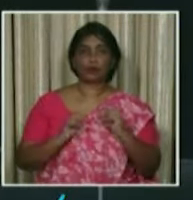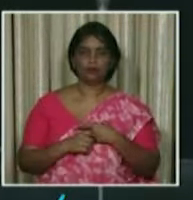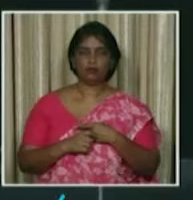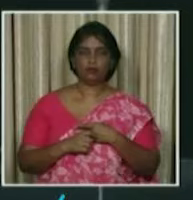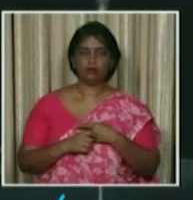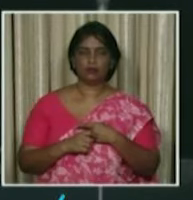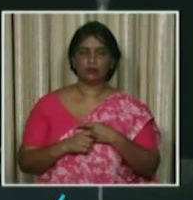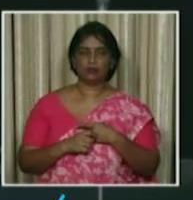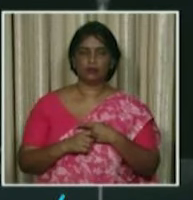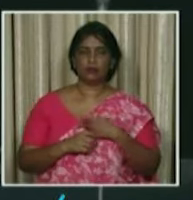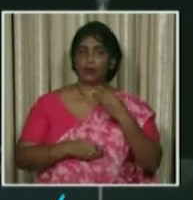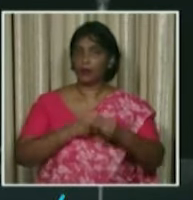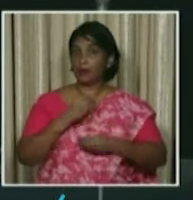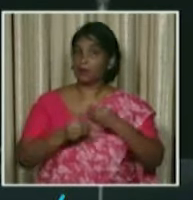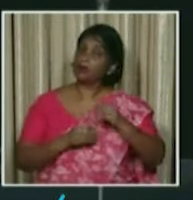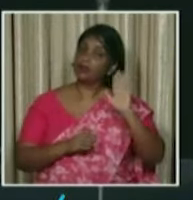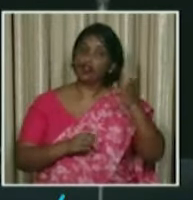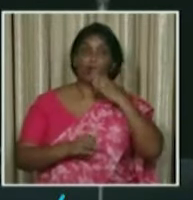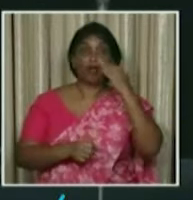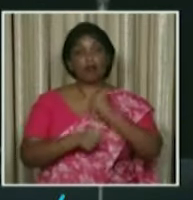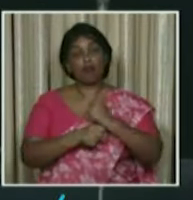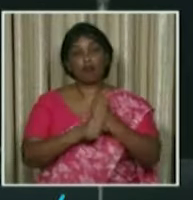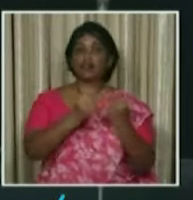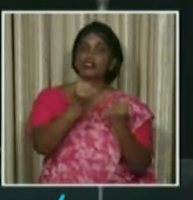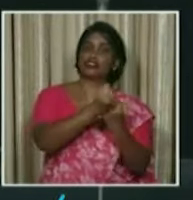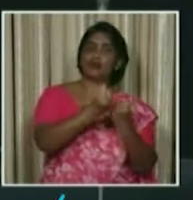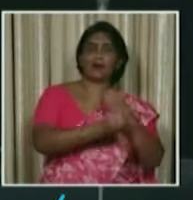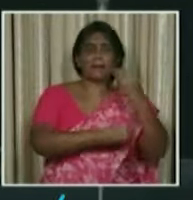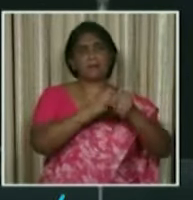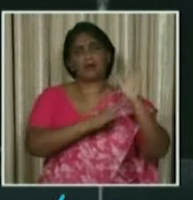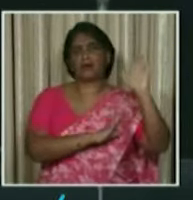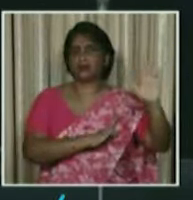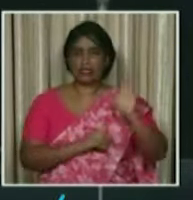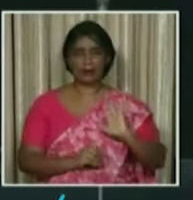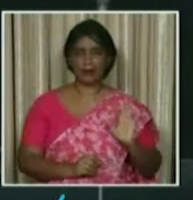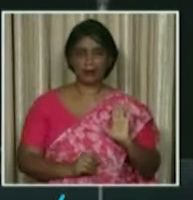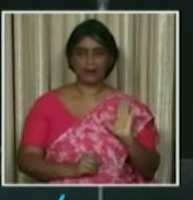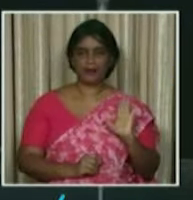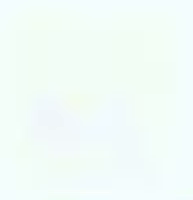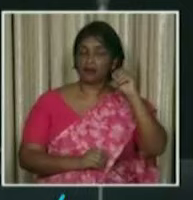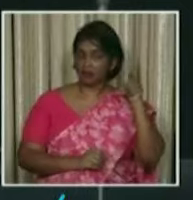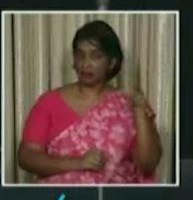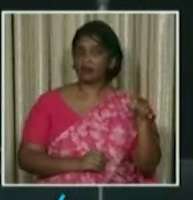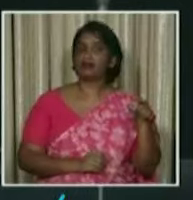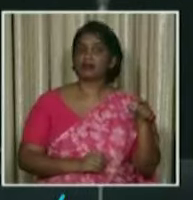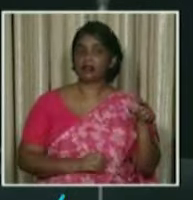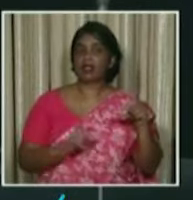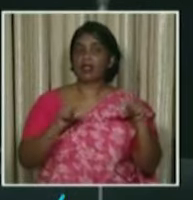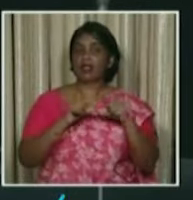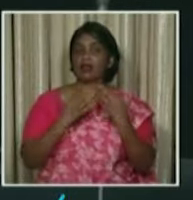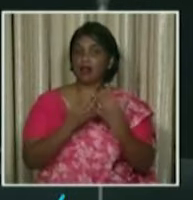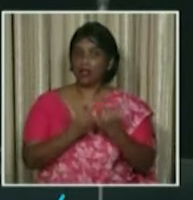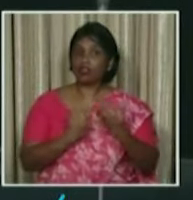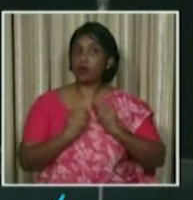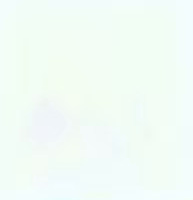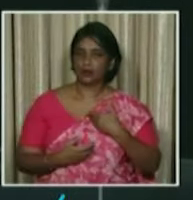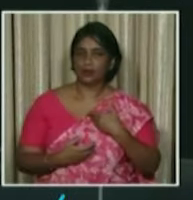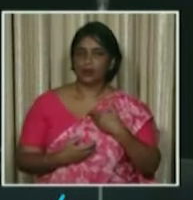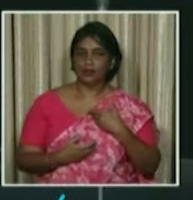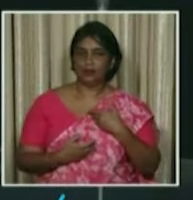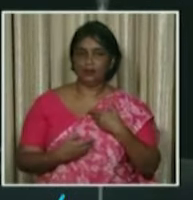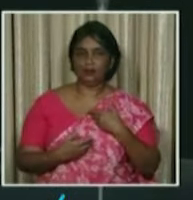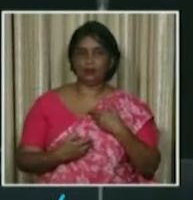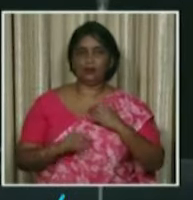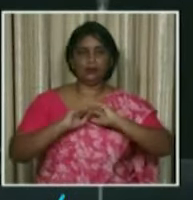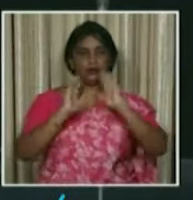බෝම්බ නඩු. ව්‍යාපාර කරන්න පුළුවන් රාජ්‍ය අනුග්‍රහයෙන් ඕන කෙනෙකුට. ඒක ව්‍යවසායකත්වෙ නෙවෙයිනේ. ඔය නාලිකාවට බලපත්‍රයක් ගත්ත හැටින් මගෙන් අහගන්න එපා ඒගොල්ලෝ.